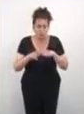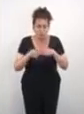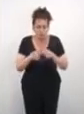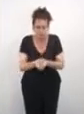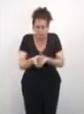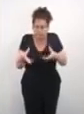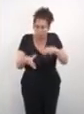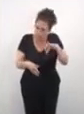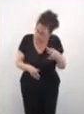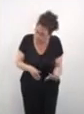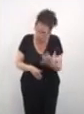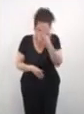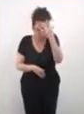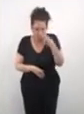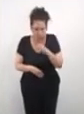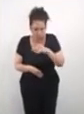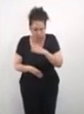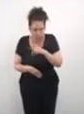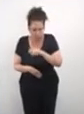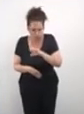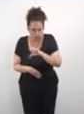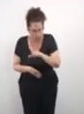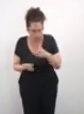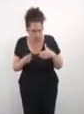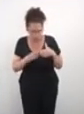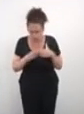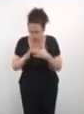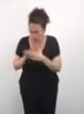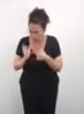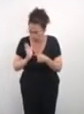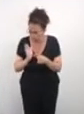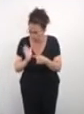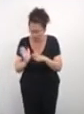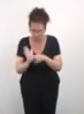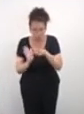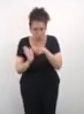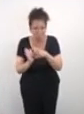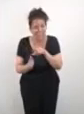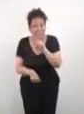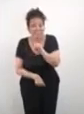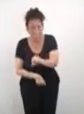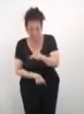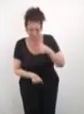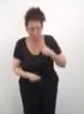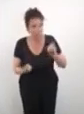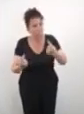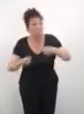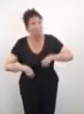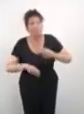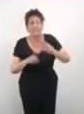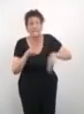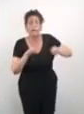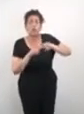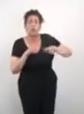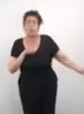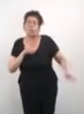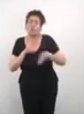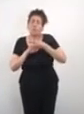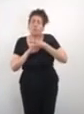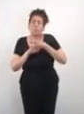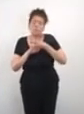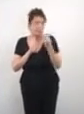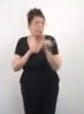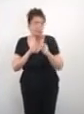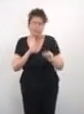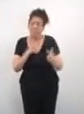QRR de Saint-Michel, nous l'avons demandé en 2020. L'État nous a répondu que les critères n'étaient pas éligibles pour ce